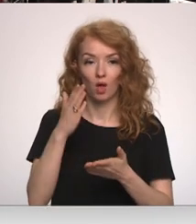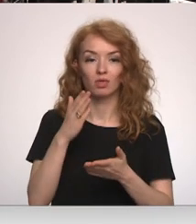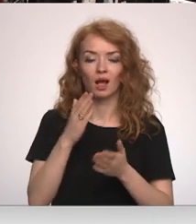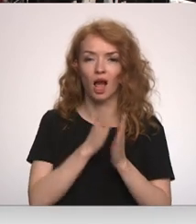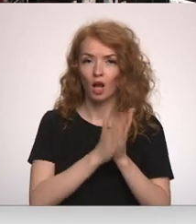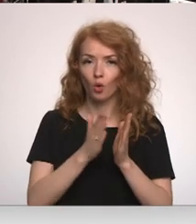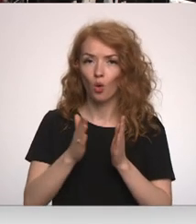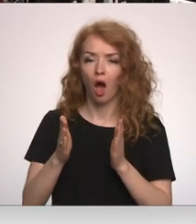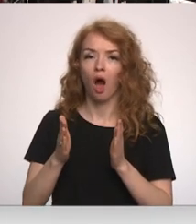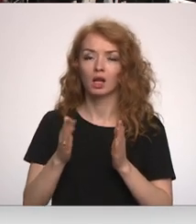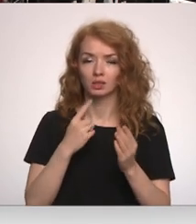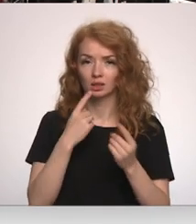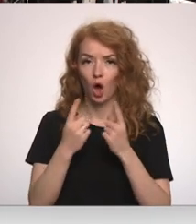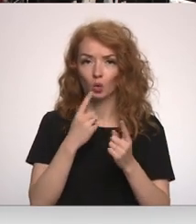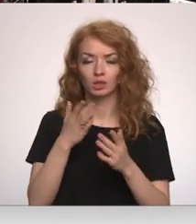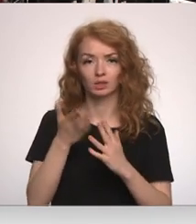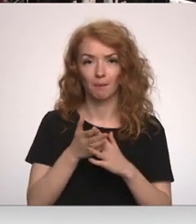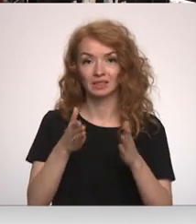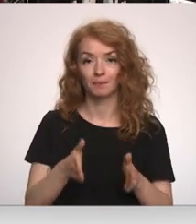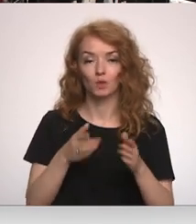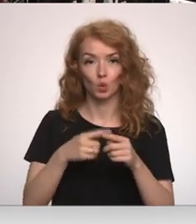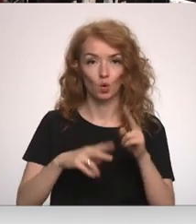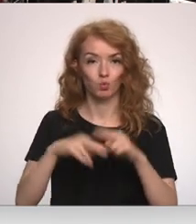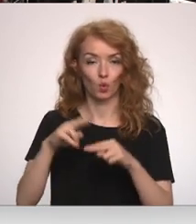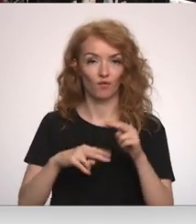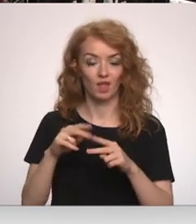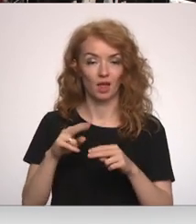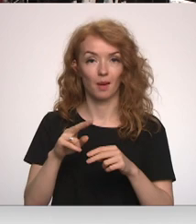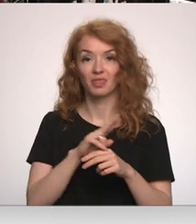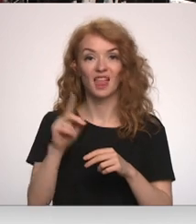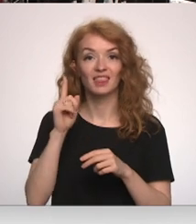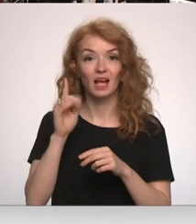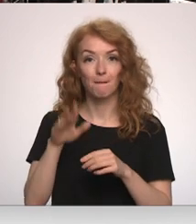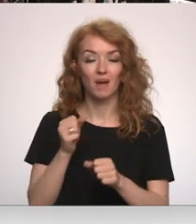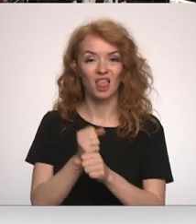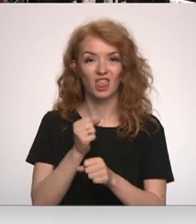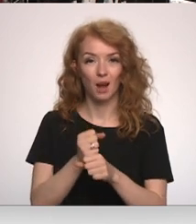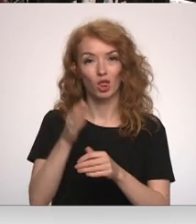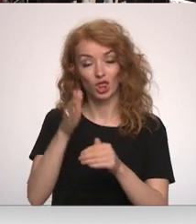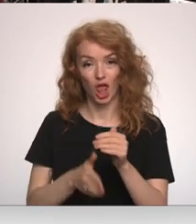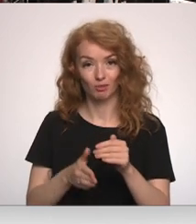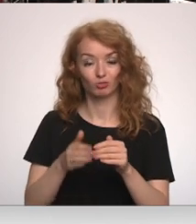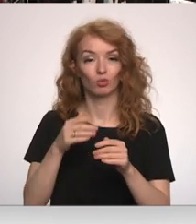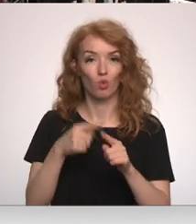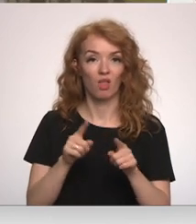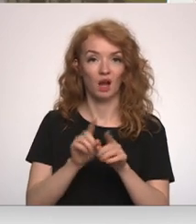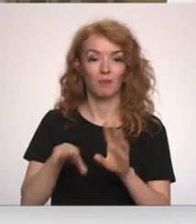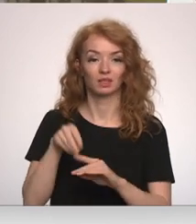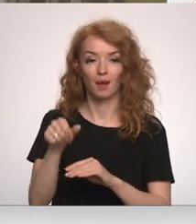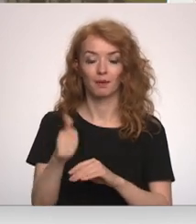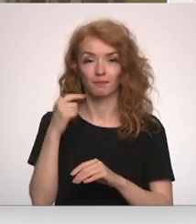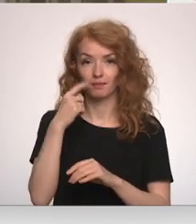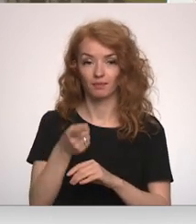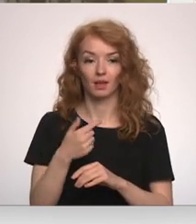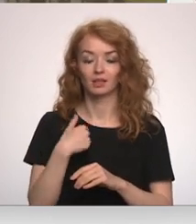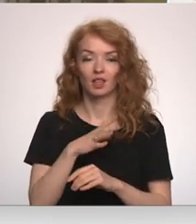regulāras un saspringtas sarunas starp slimnīcu un būvniekiem nevien par darbu noslēgšanas termiņiem, bet arī par samaksu. Šobrīd